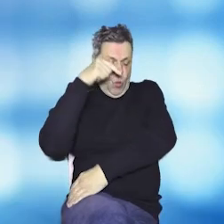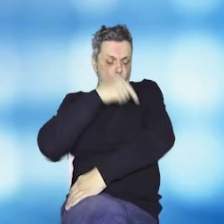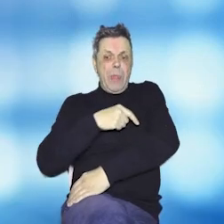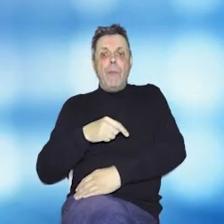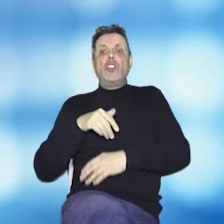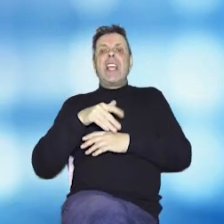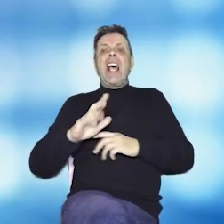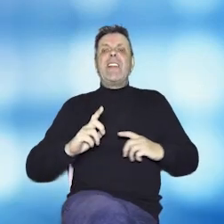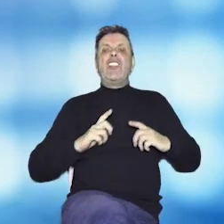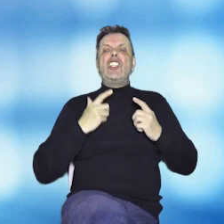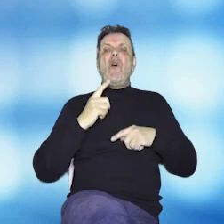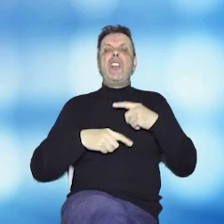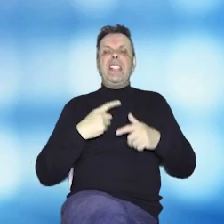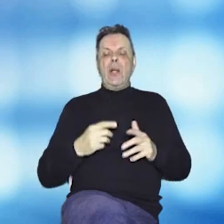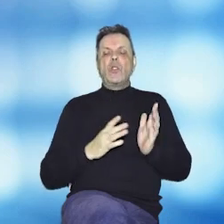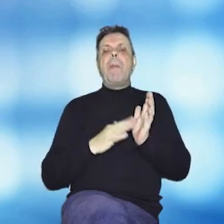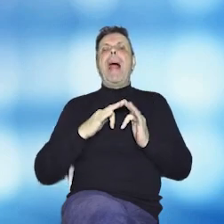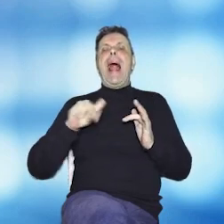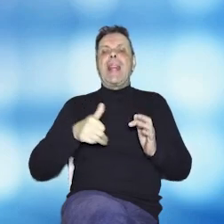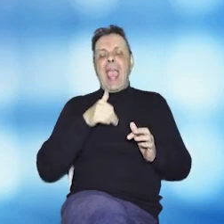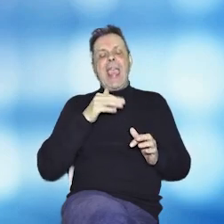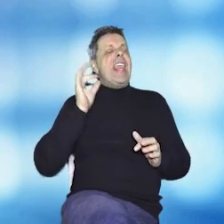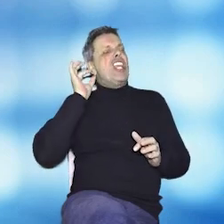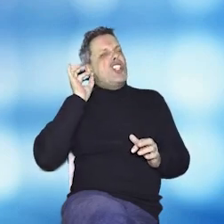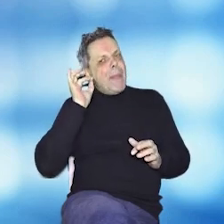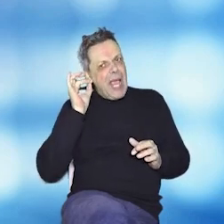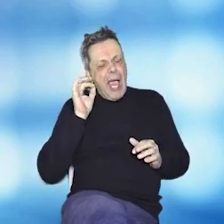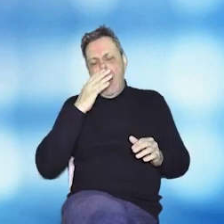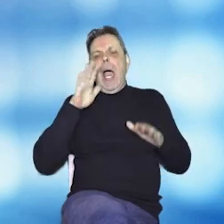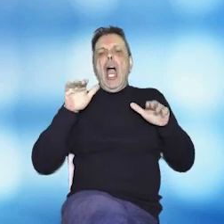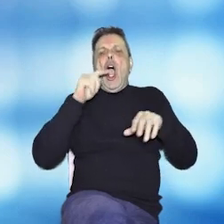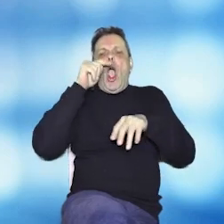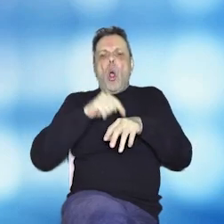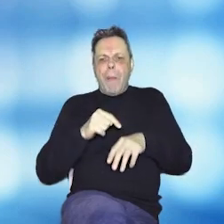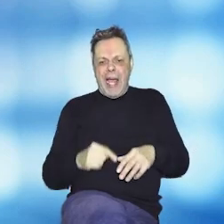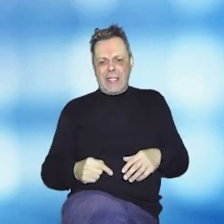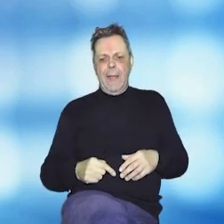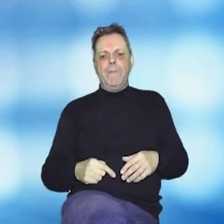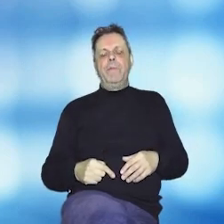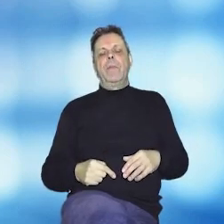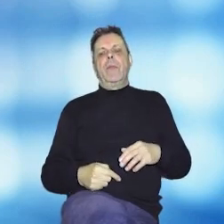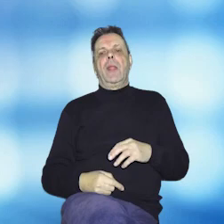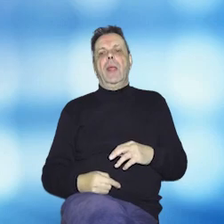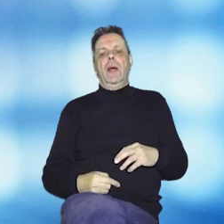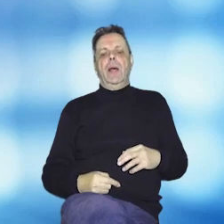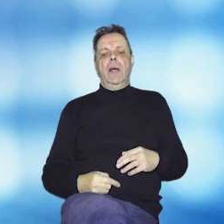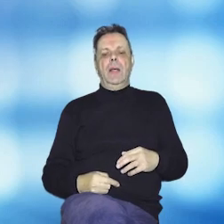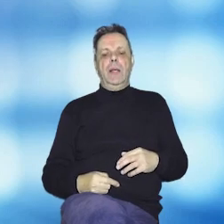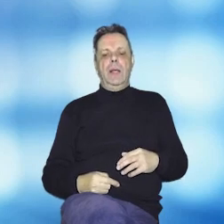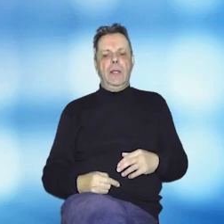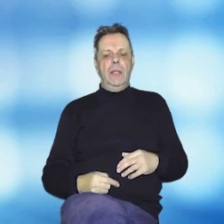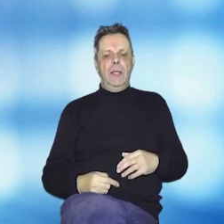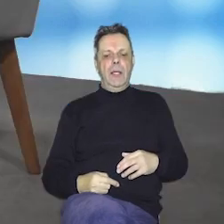se nastaviti taj životni ciklus i ženka komarca koja se hrani krvlju. Evo, ženke su ovdje krvopije.